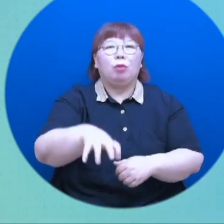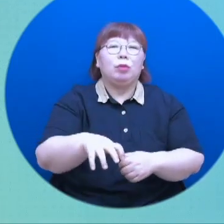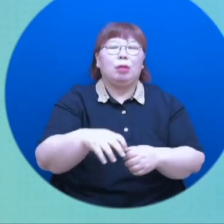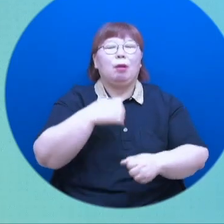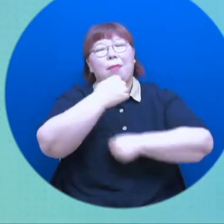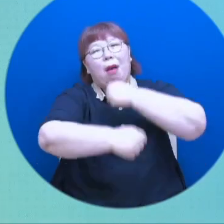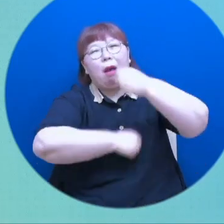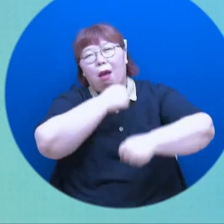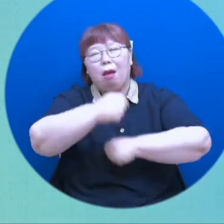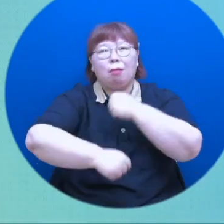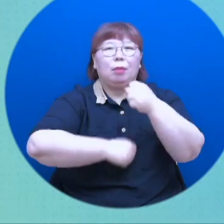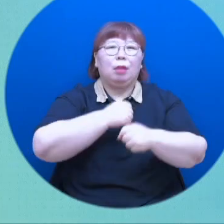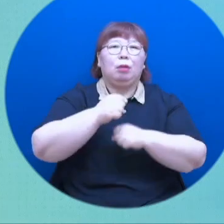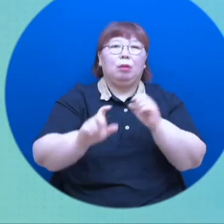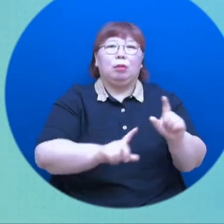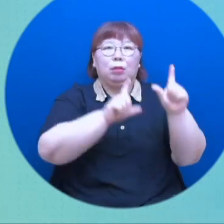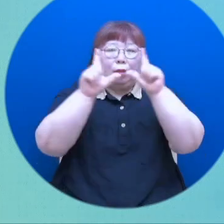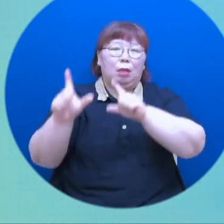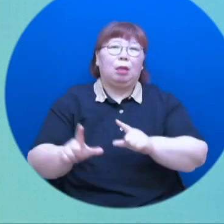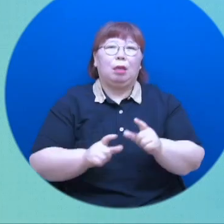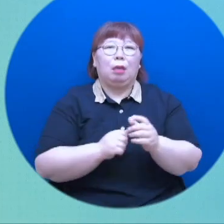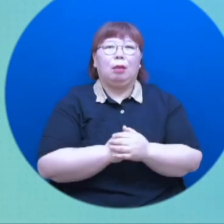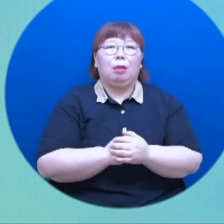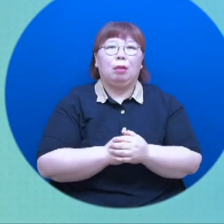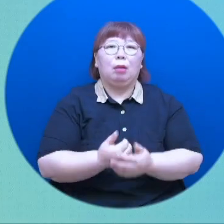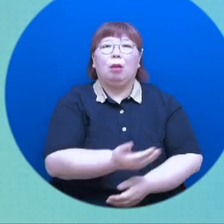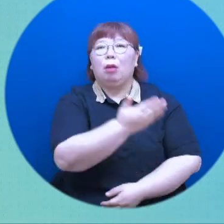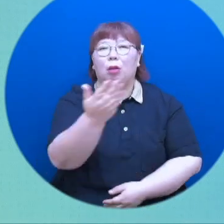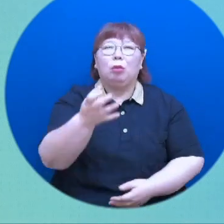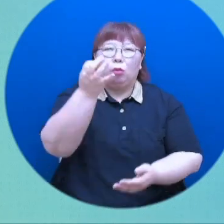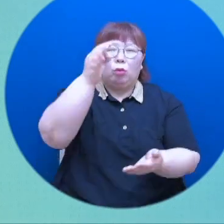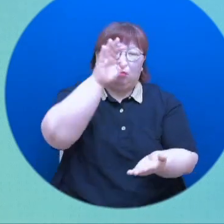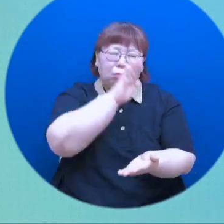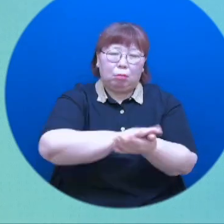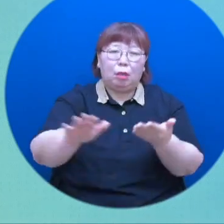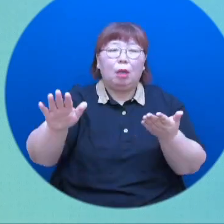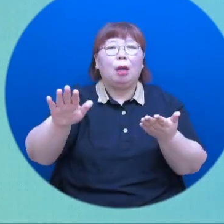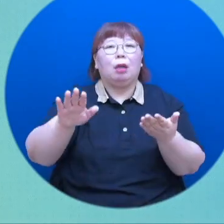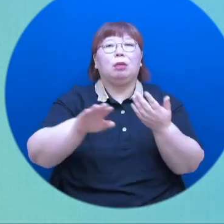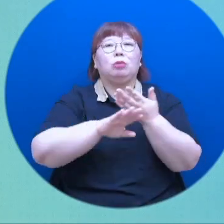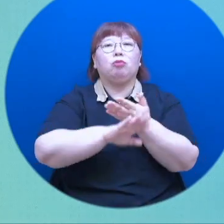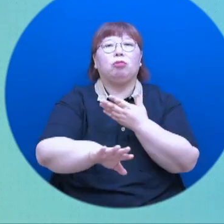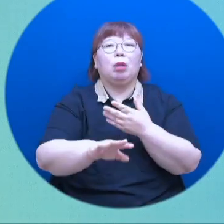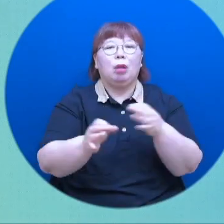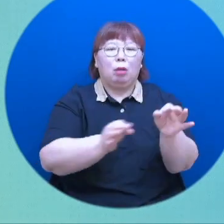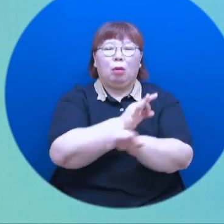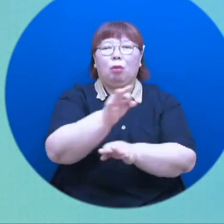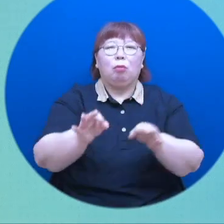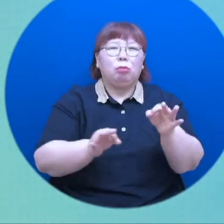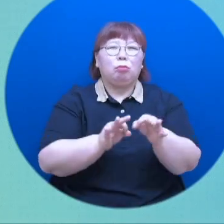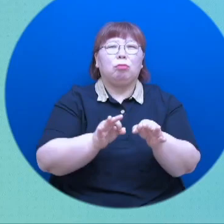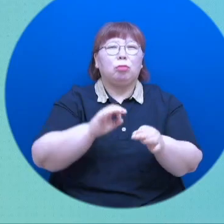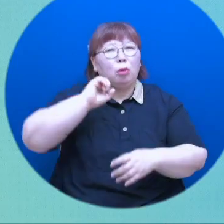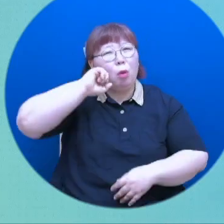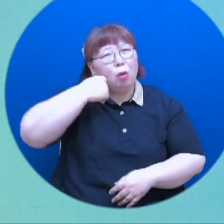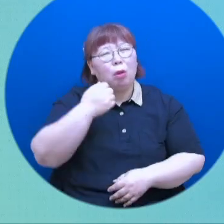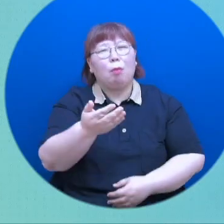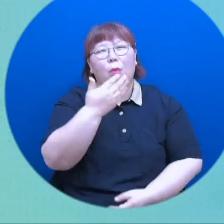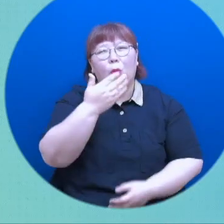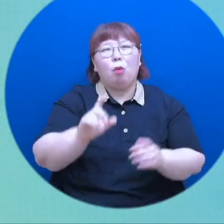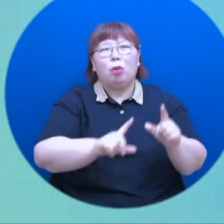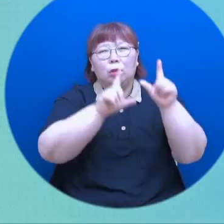허랑방탕하지 않습니까? 여러분, 돈을 다 잃고 난 이후에 경제 불황이 오면서 먹고 사는